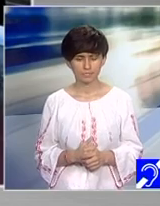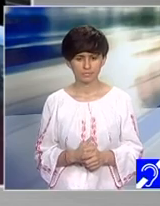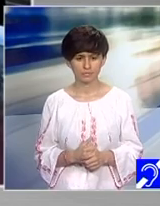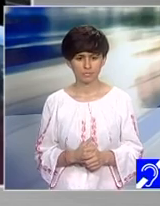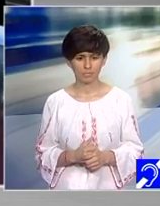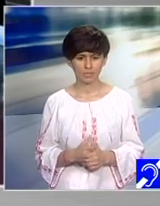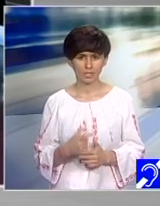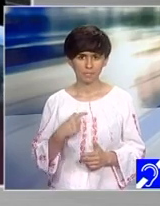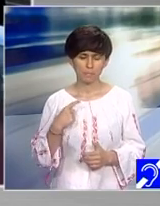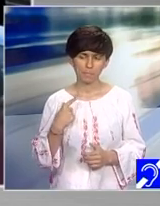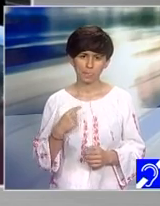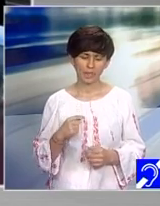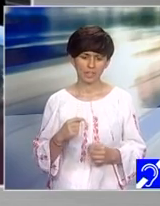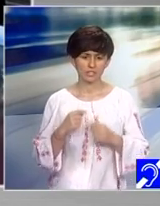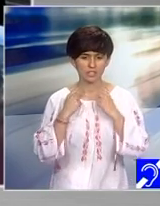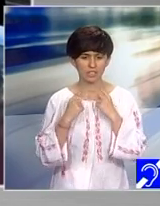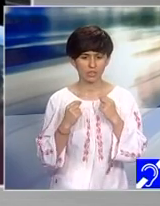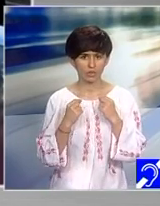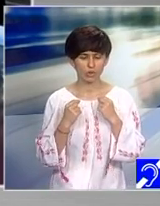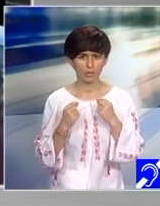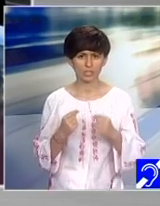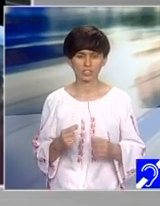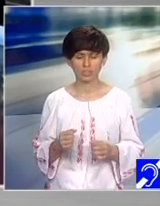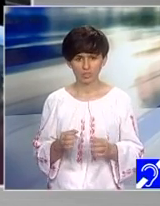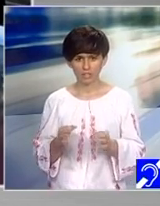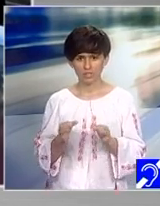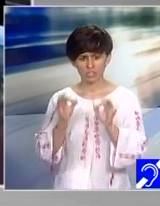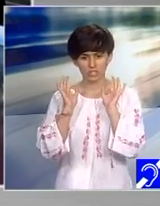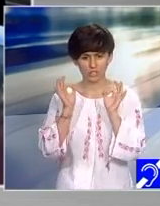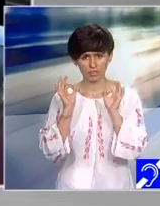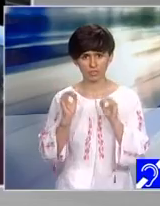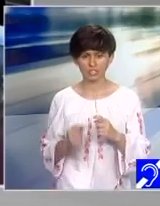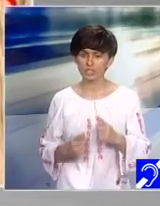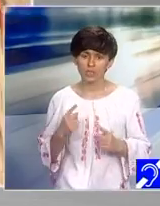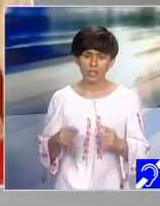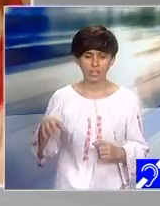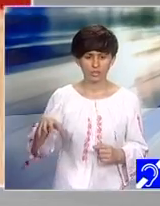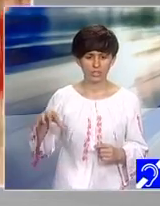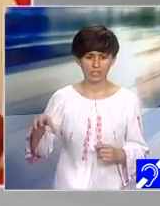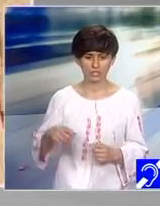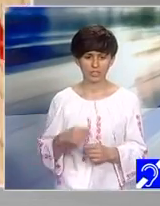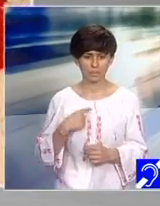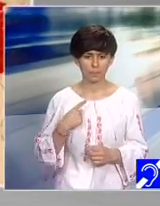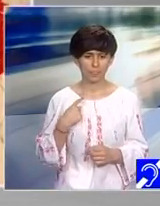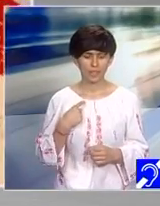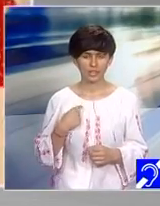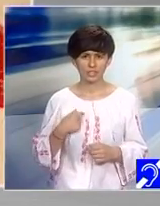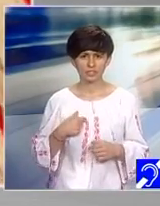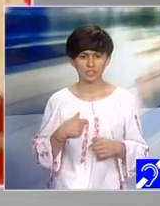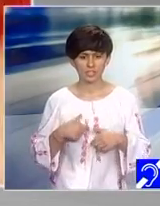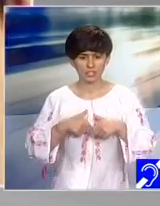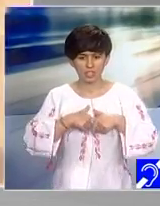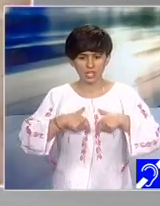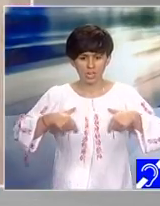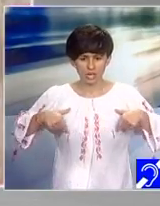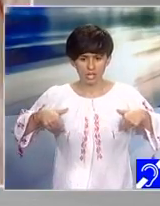folosit în toate zonele în care s-a purtat acest tip de cămașă. Este acest câmp ornamental, trapezoidal de obicei, cusut